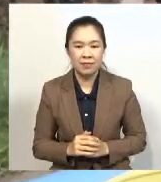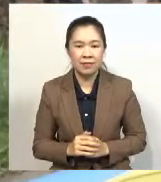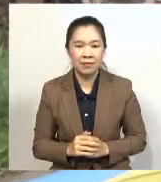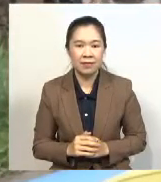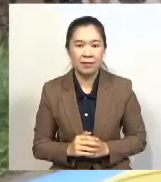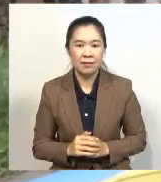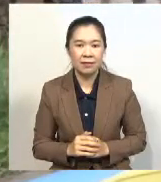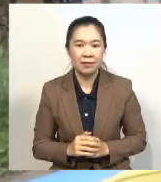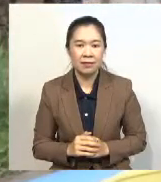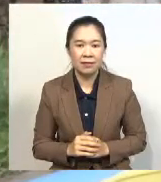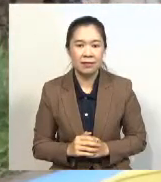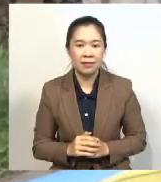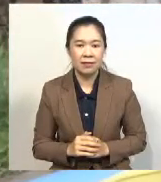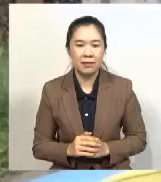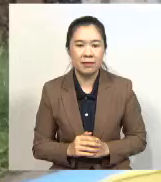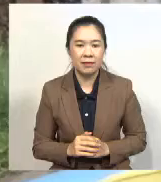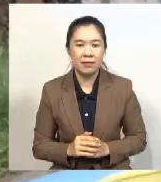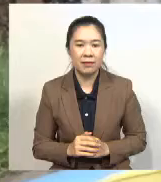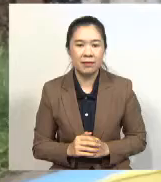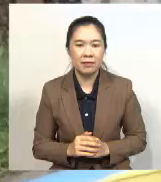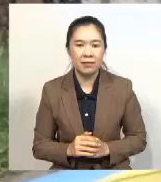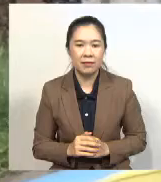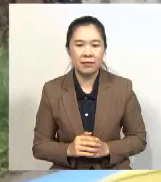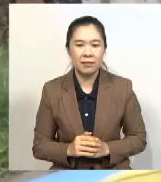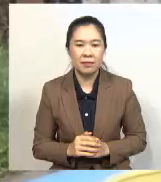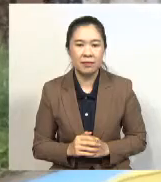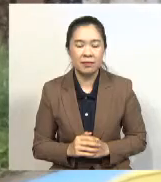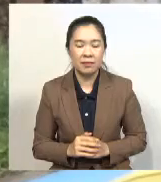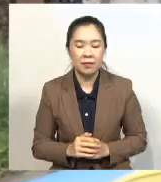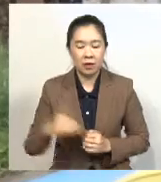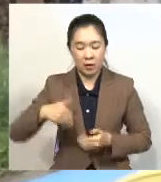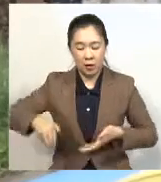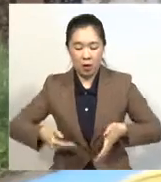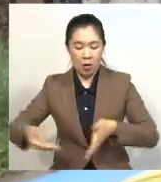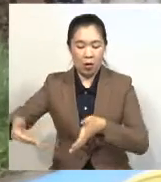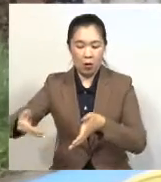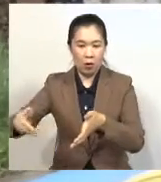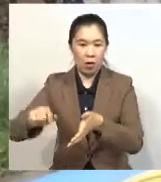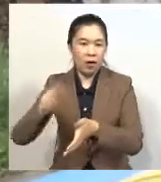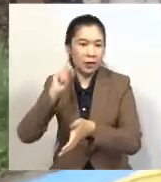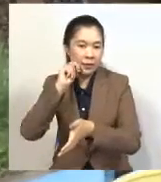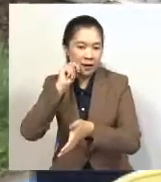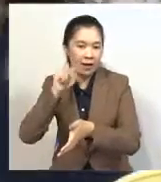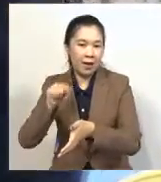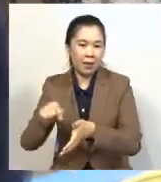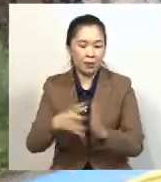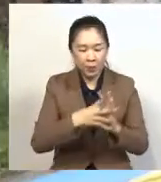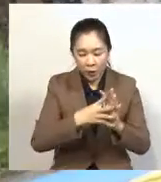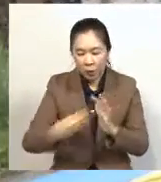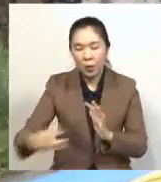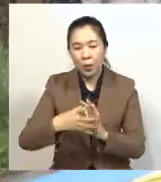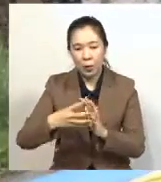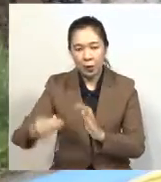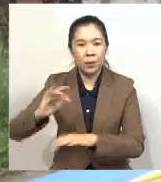หน เข้าสู่คลองระบายน้ำของเทศบาลนะครับแล้วก็ไปลงคลองตาไ